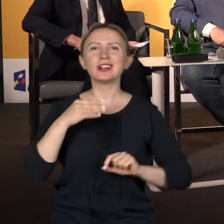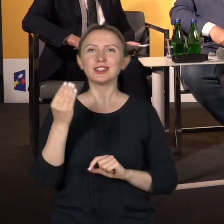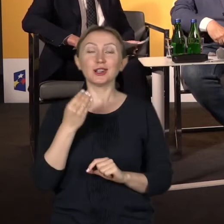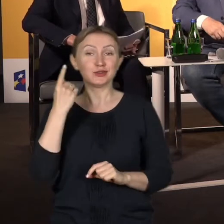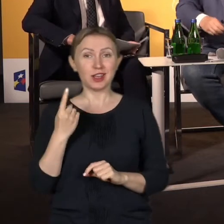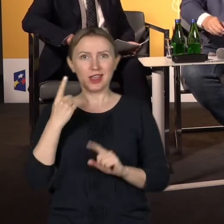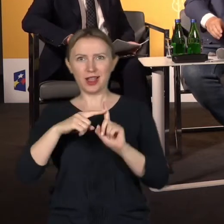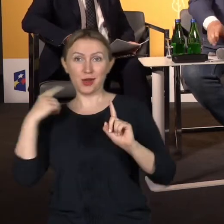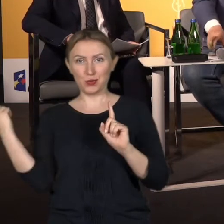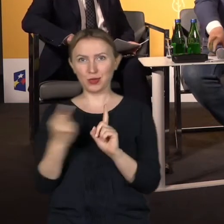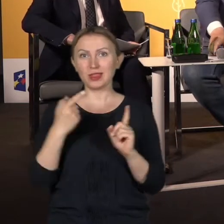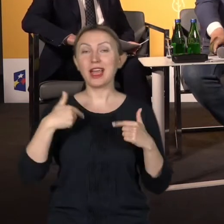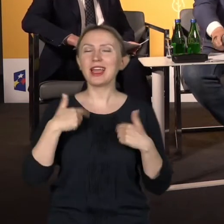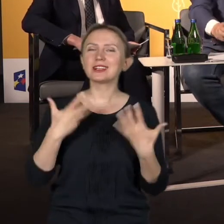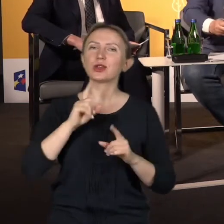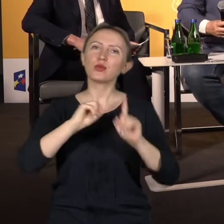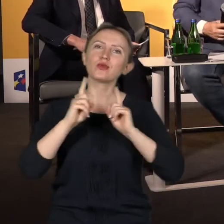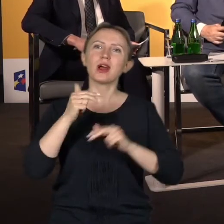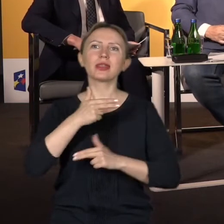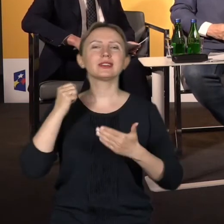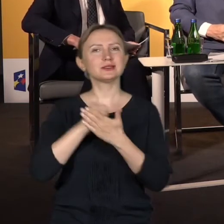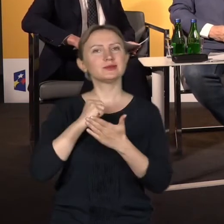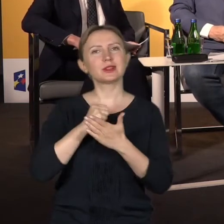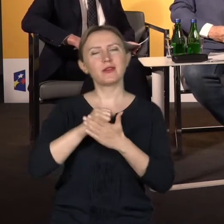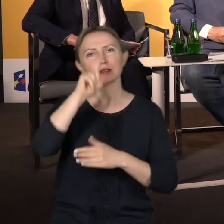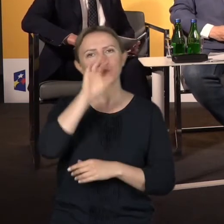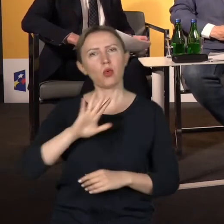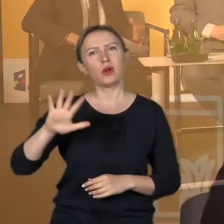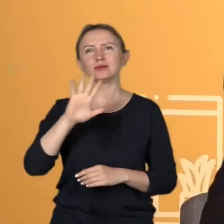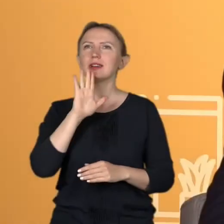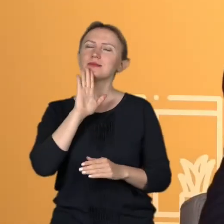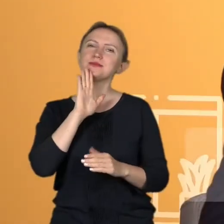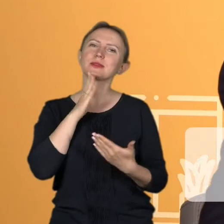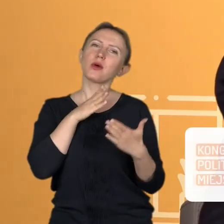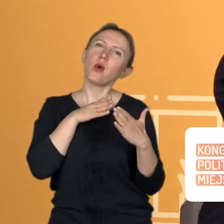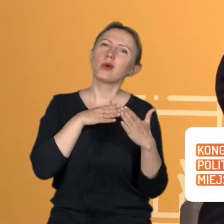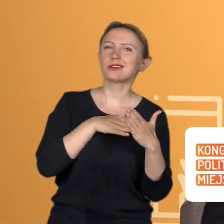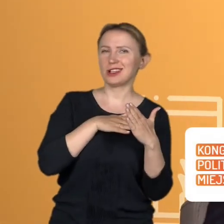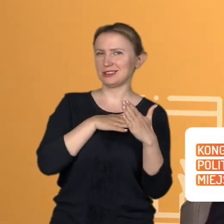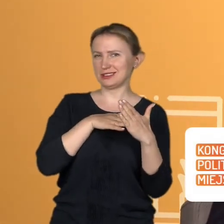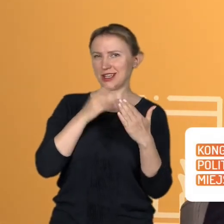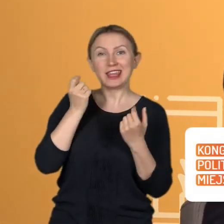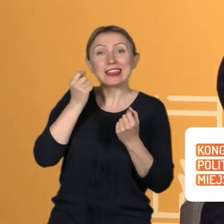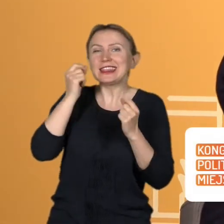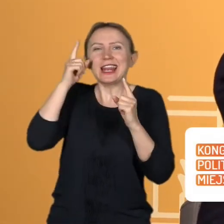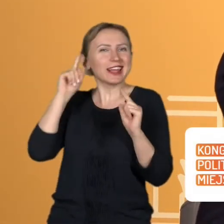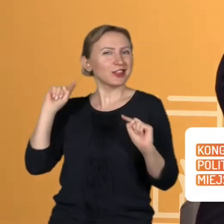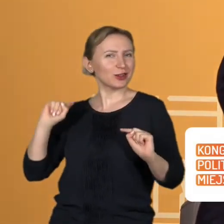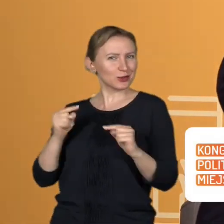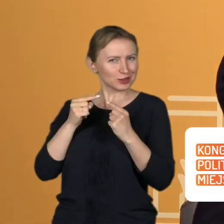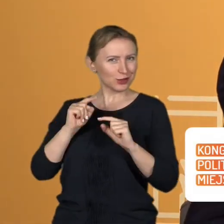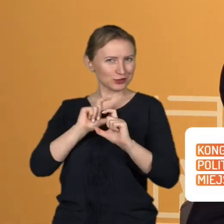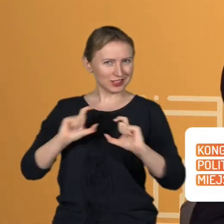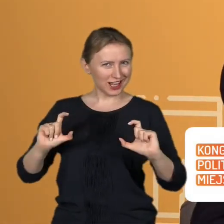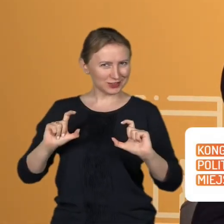jedną rundę. Chciałbym, żebyśmy porozmawiali o tych wątkach społecznych, ale tak ograniczając, inteligentnie dostosowując się do